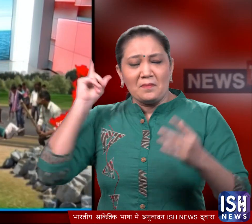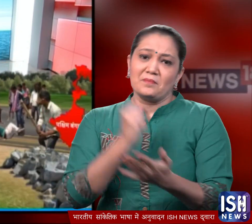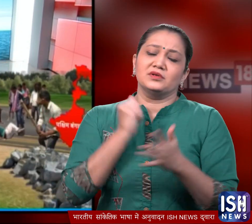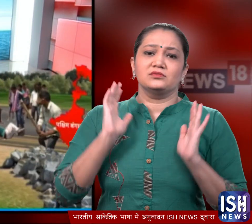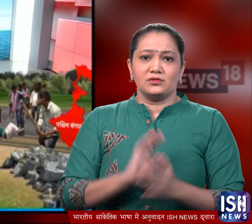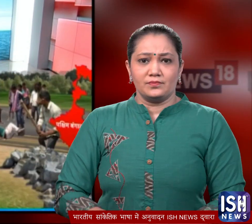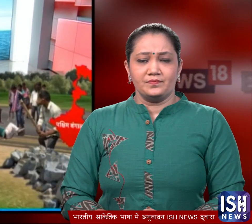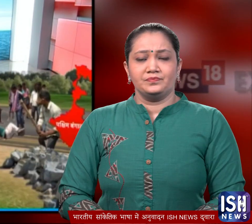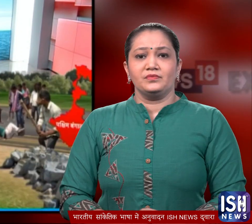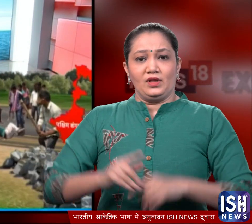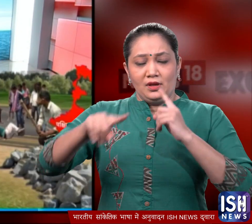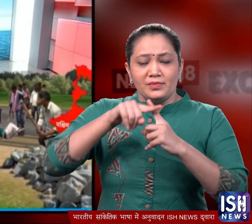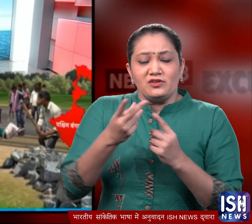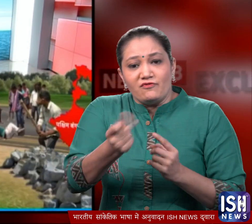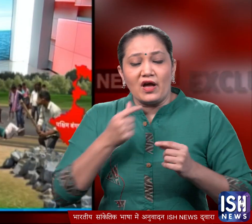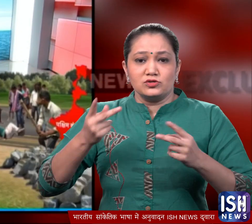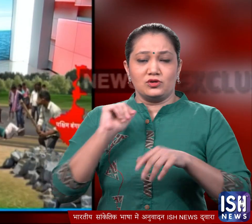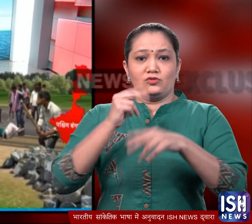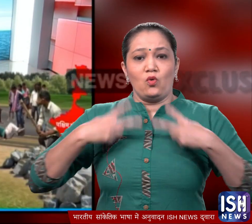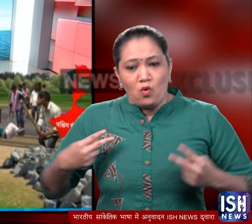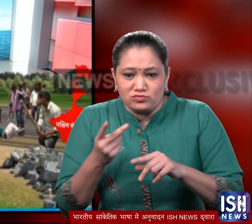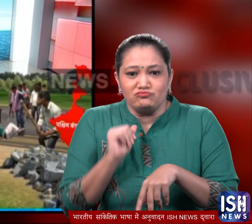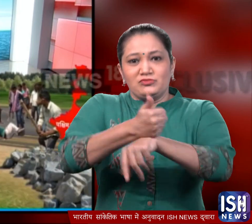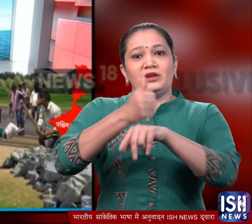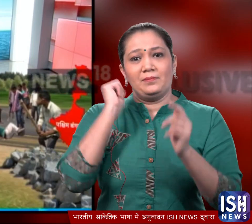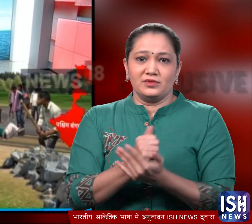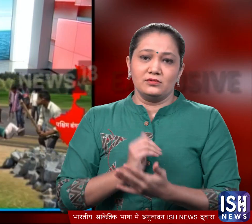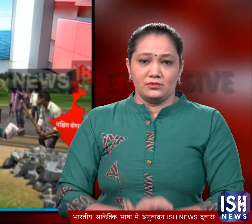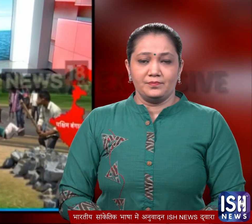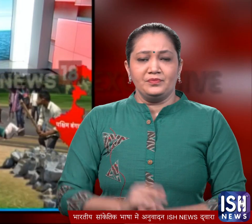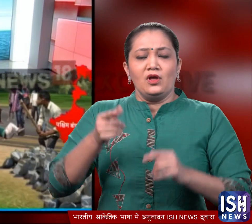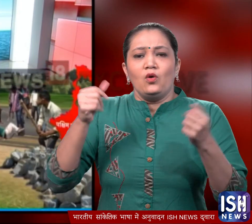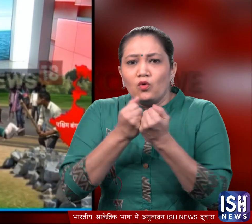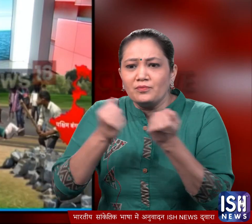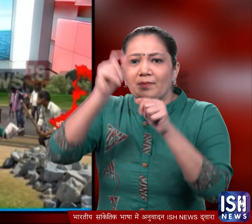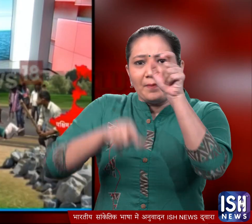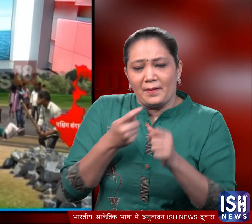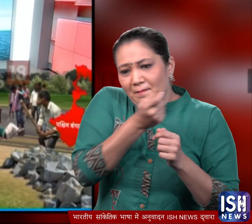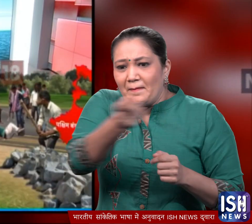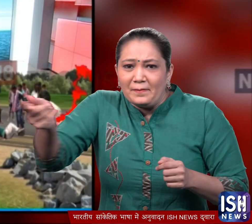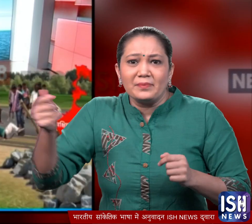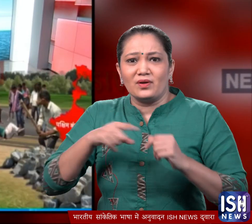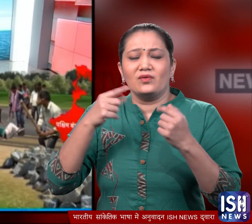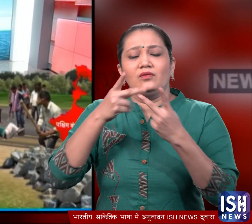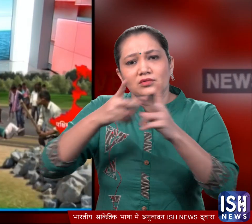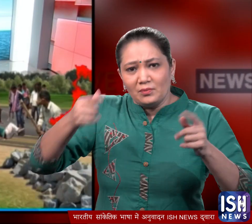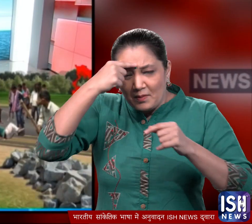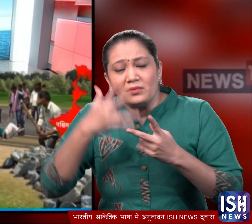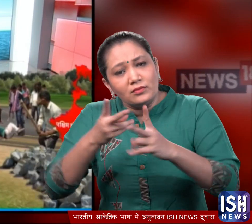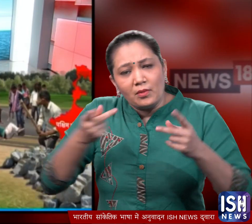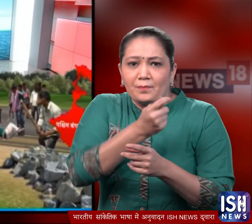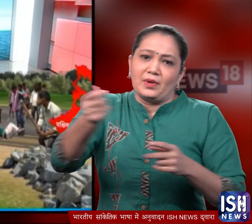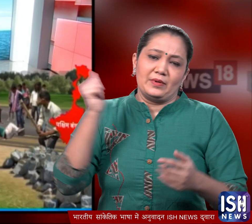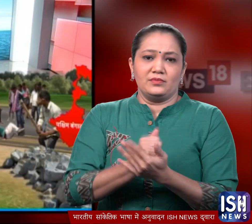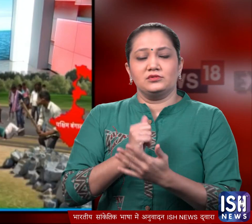नहीं, इन मामलों की सुनवाई के लिए फास्ट ट्रैक कोर्ट बनाने पर जोर दिया गया और हिंसा पीड़ितों को मुआवजा दिए जाने को इस रिपोर्ट में जरूरी